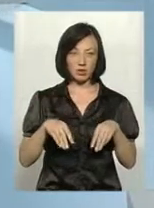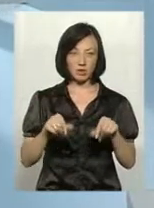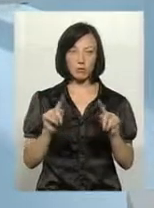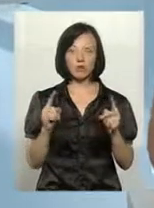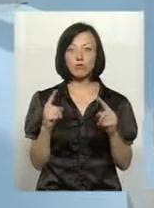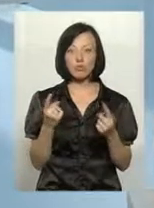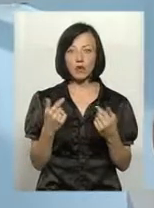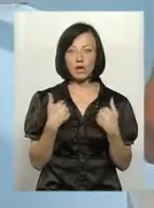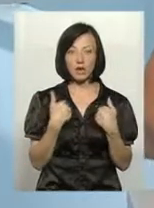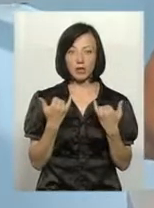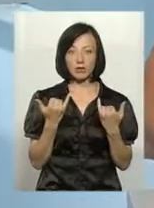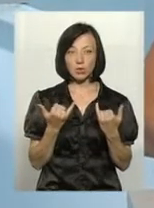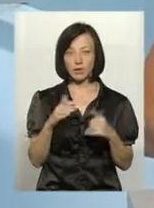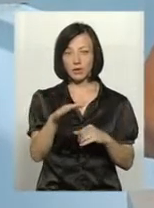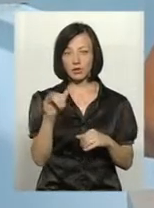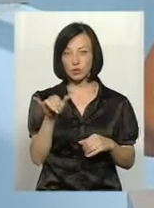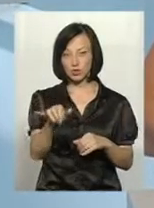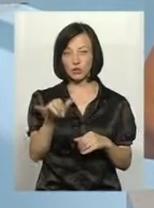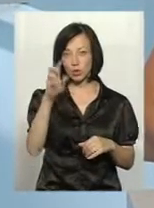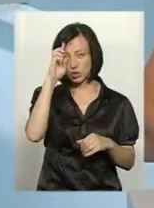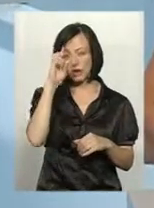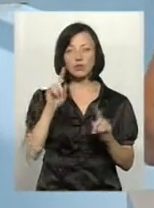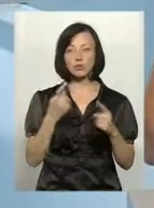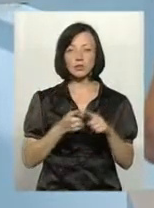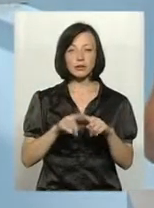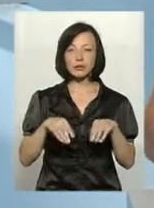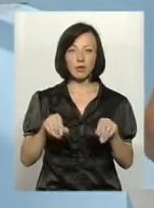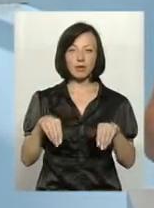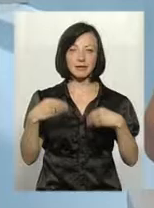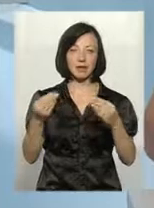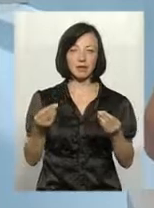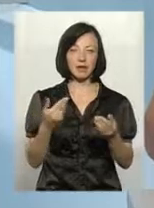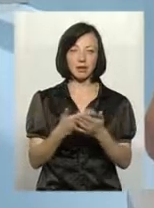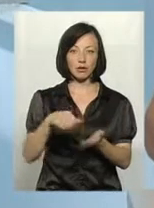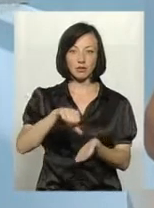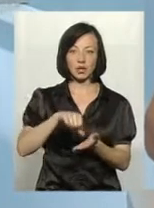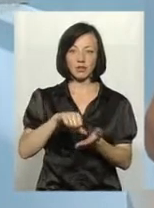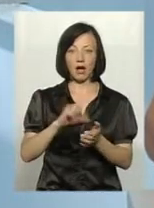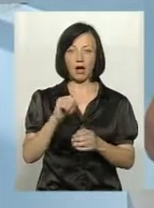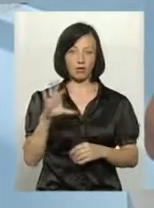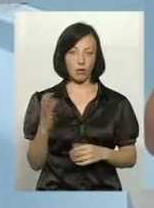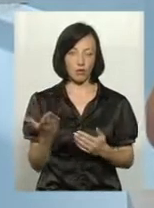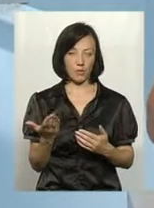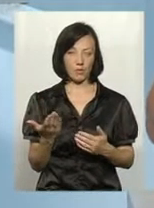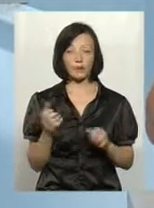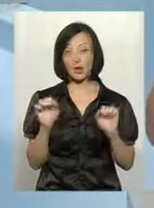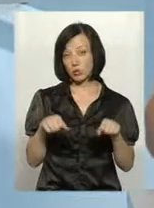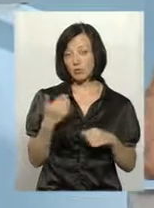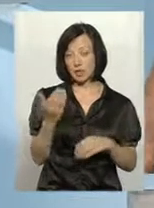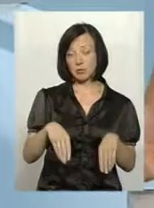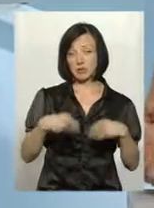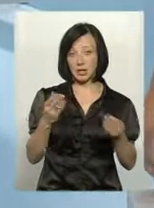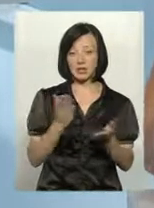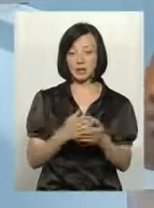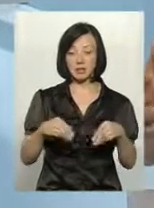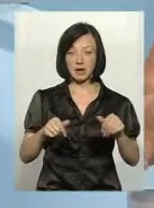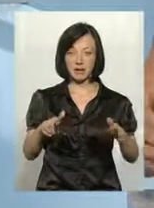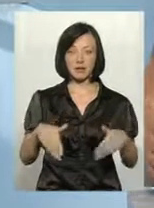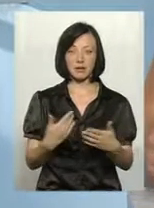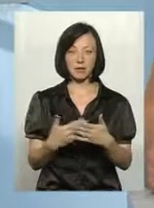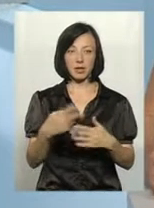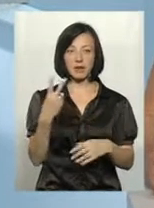Чому? Я сьогодні орендую в державі цю землю. Чому цю землю не дати тим самим атошникам? Можливо, їм дати, от є земельна ділянка,